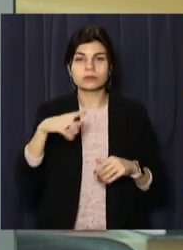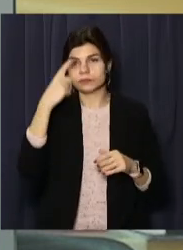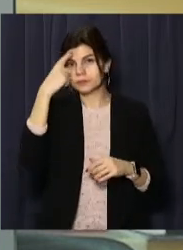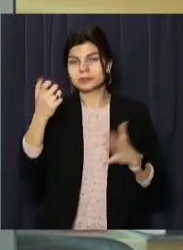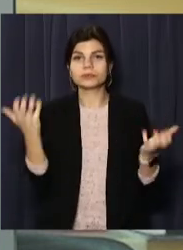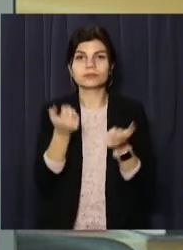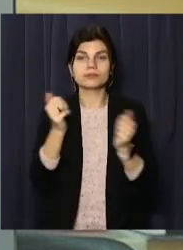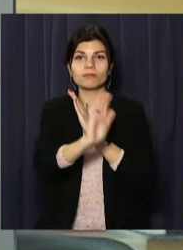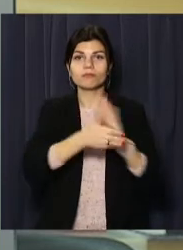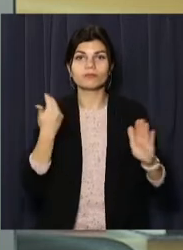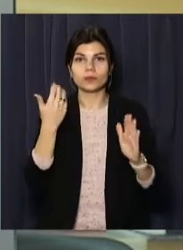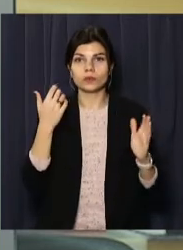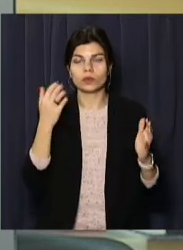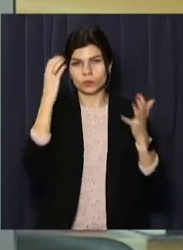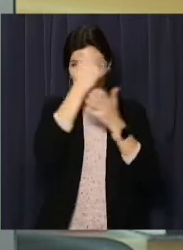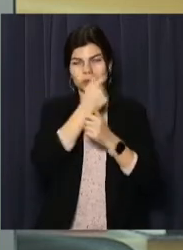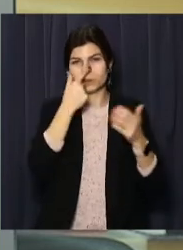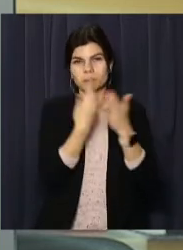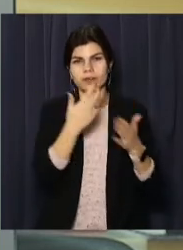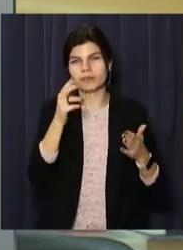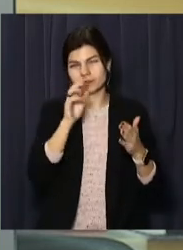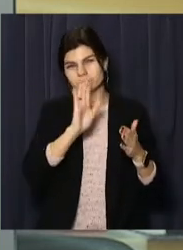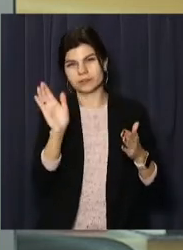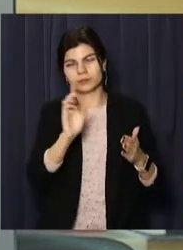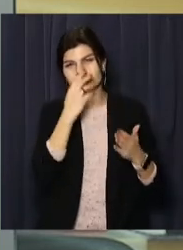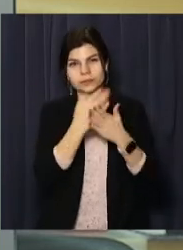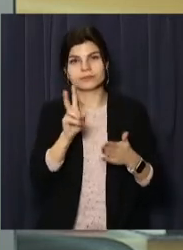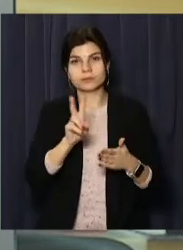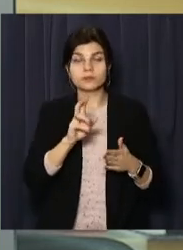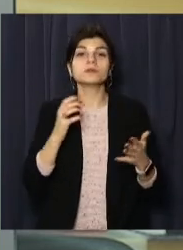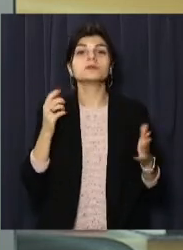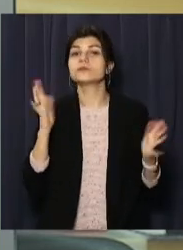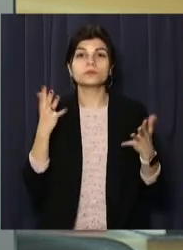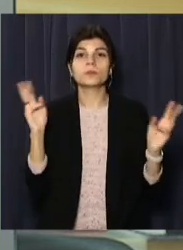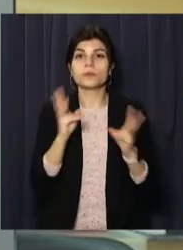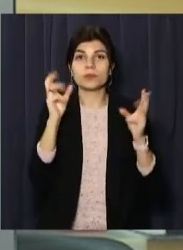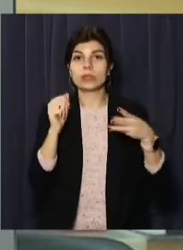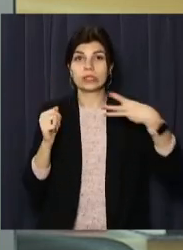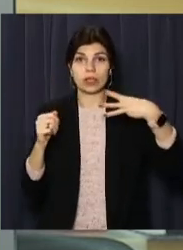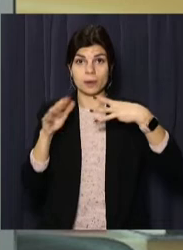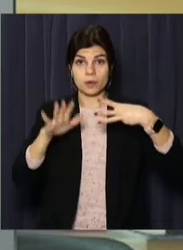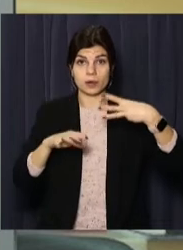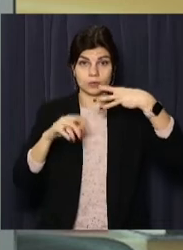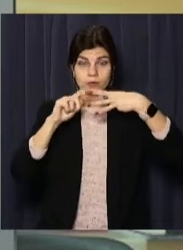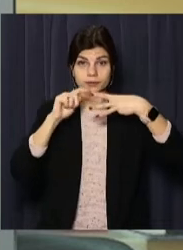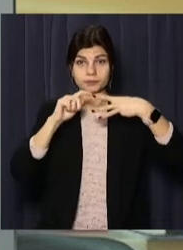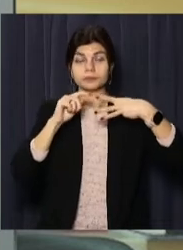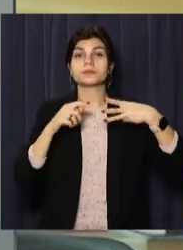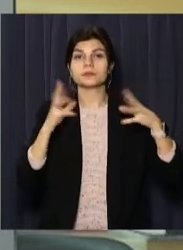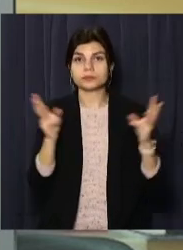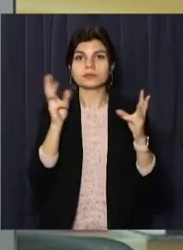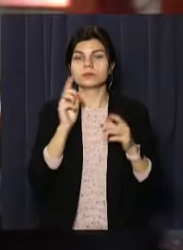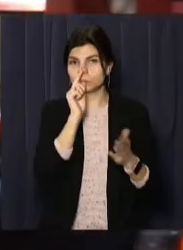служби порятунку надійшло о пів на другу. На місці події надзвичайники з'ясували – пожежа на третьому поверсі. Вогнеборцям